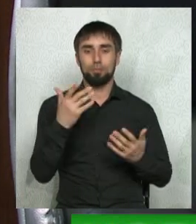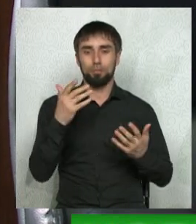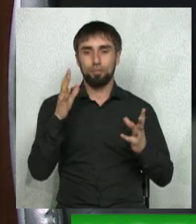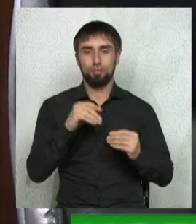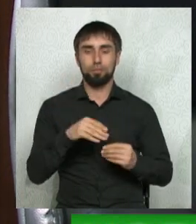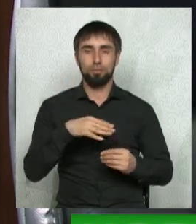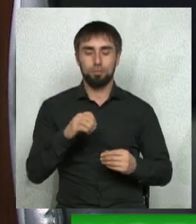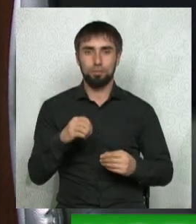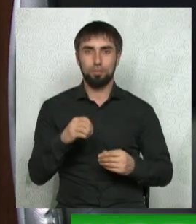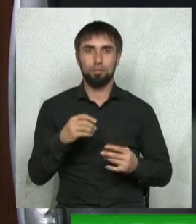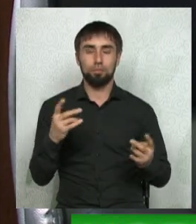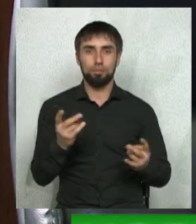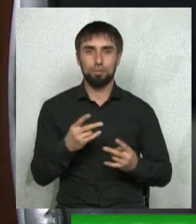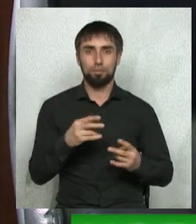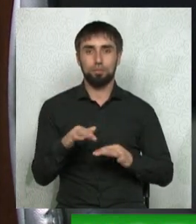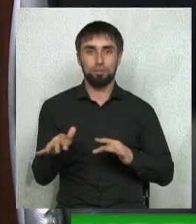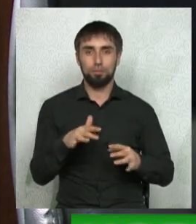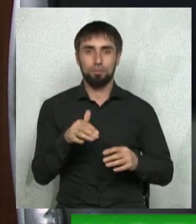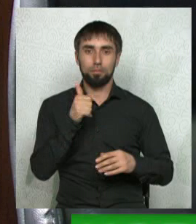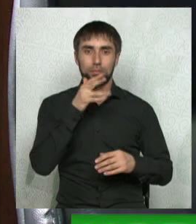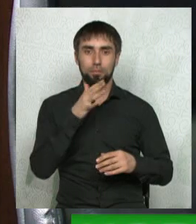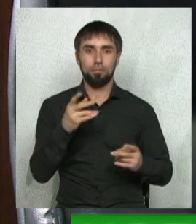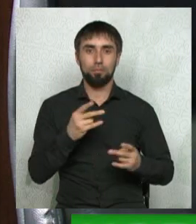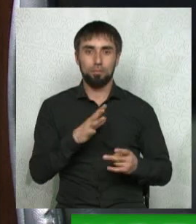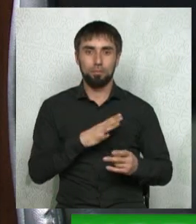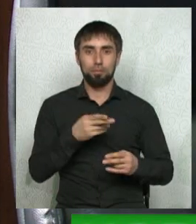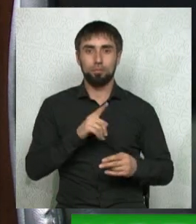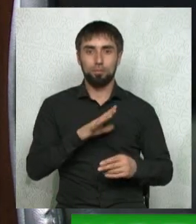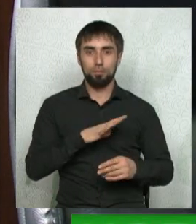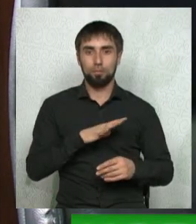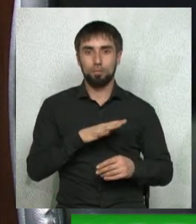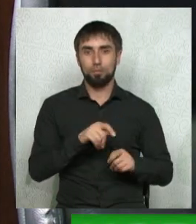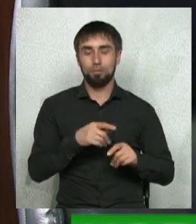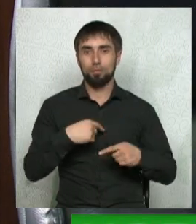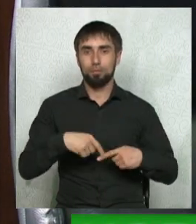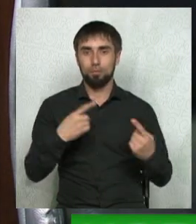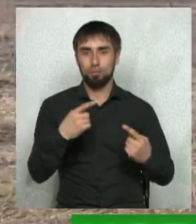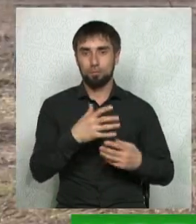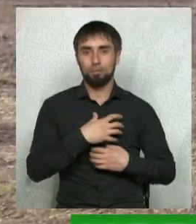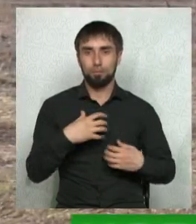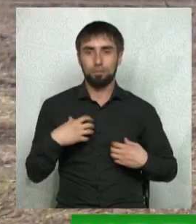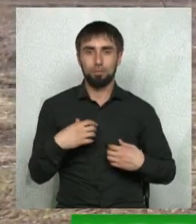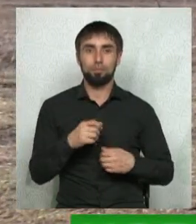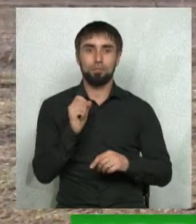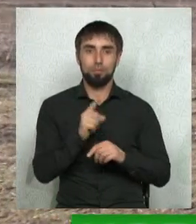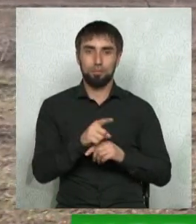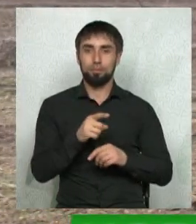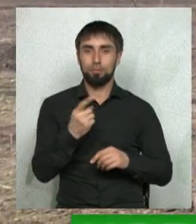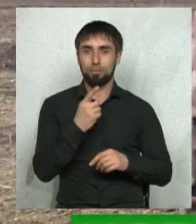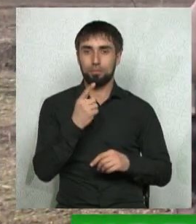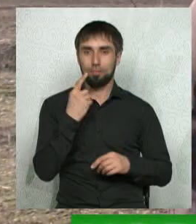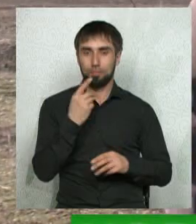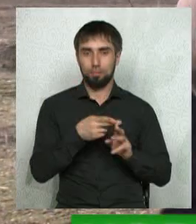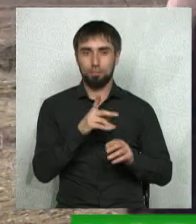Все те необходимые мероприятия, которые должны быть для того, чтобы мы могли развивать животноводство. Задача, хоть на первый взгляд